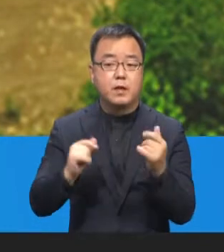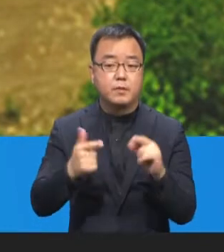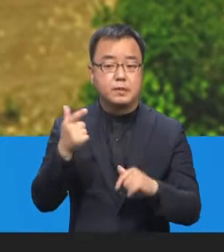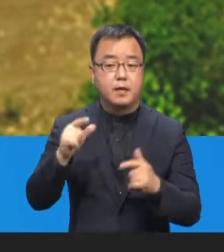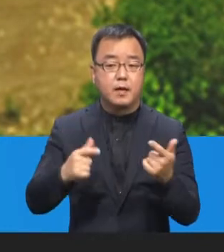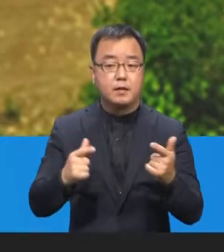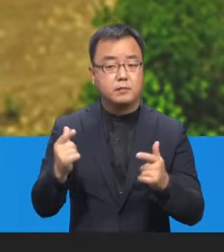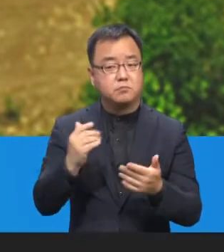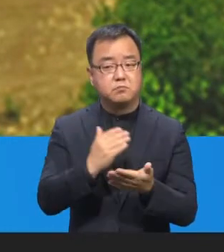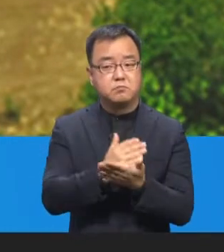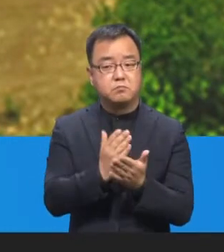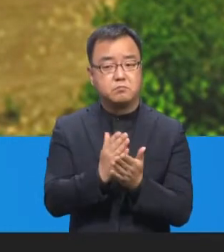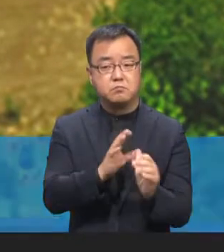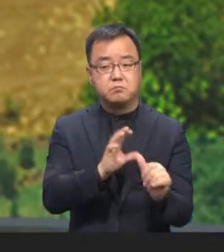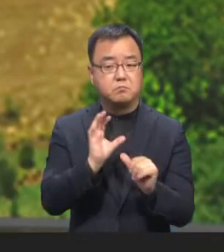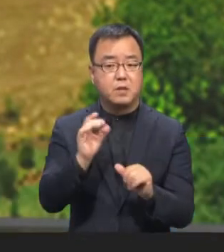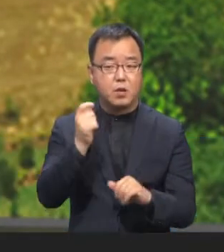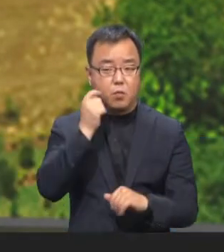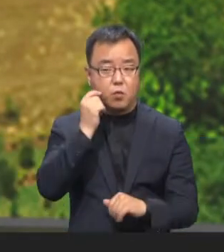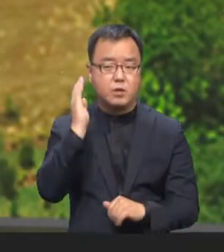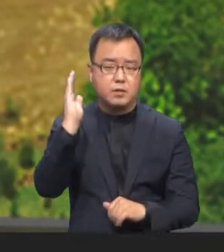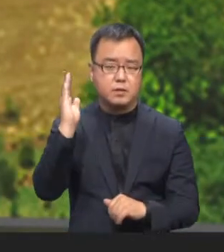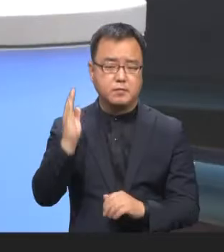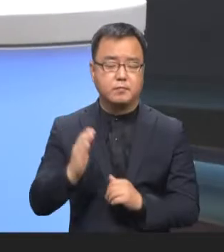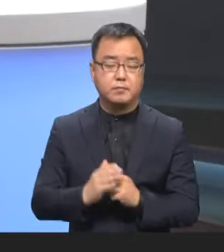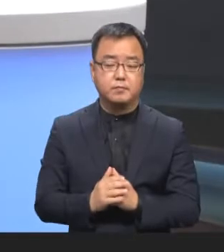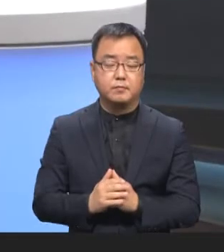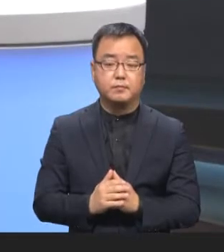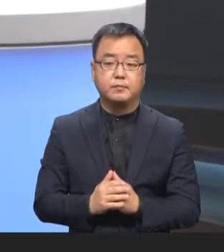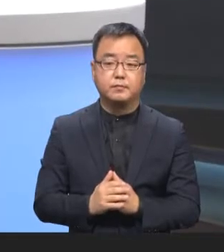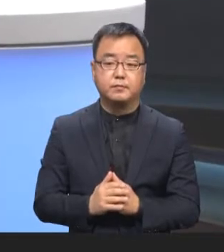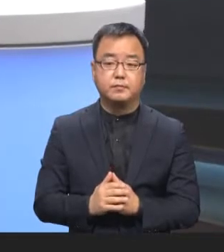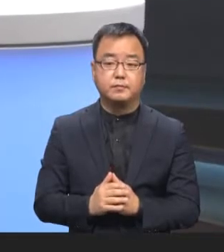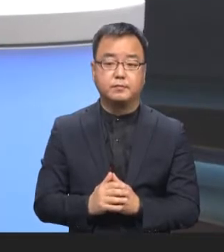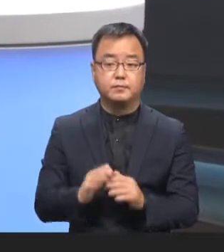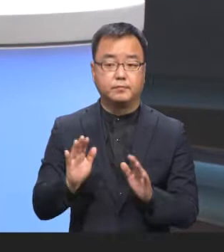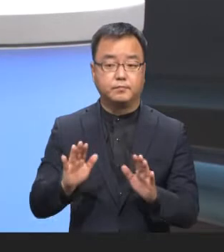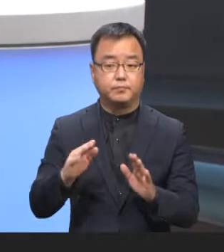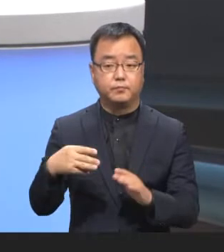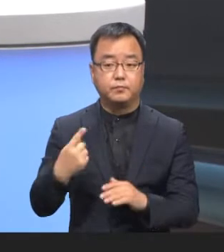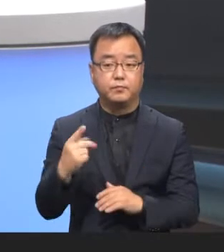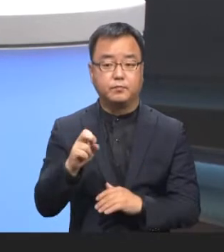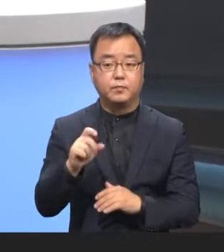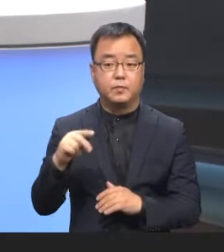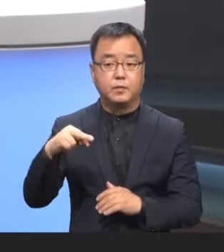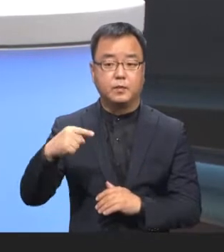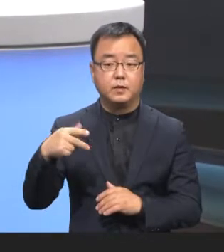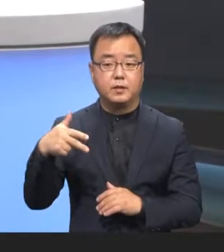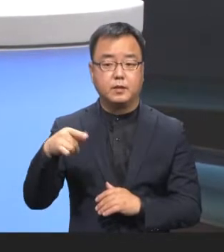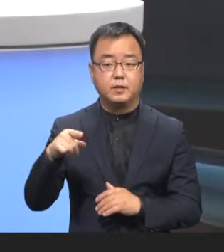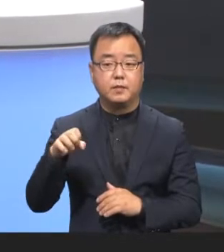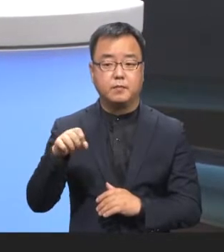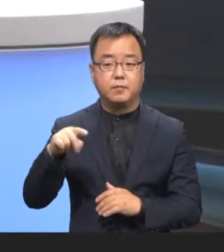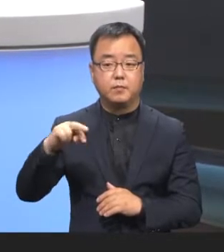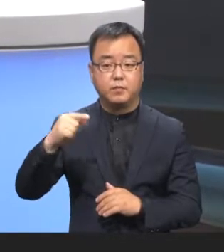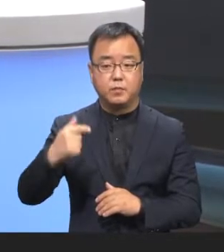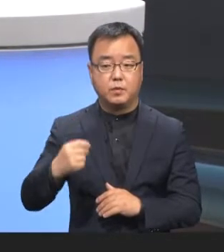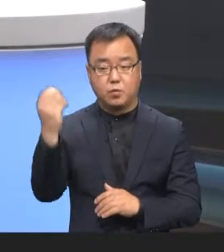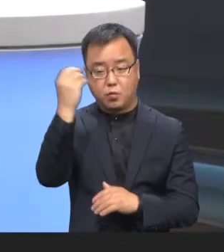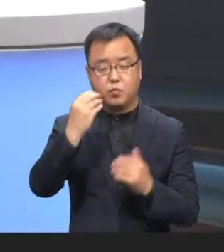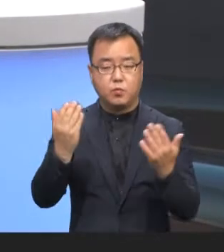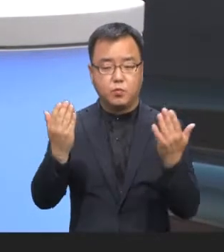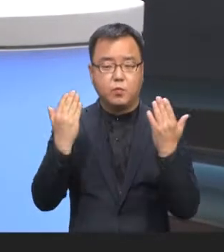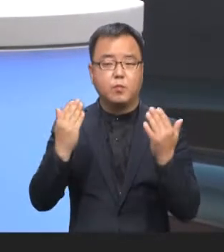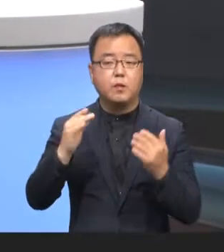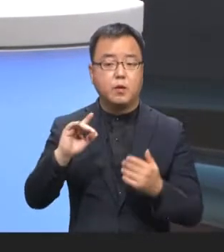과연 어떤 내용인지 금창 기자와 자세히 알아보겠습니다 자금 기자 이 토머스 제퍼슨 고등학교 가 어떤 학교인지 부터 설명을 좀 해